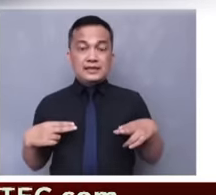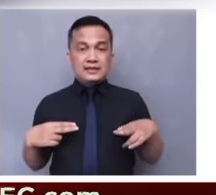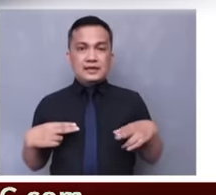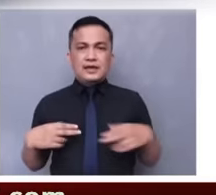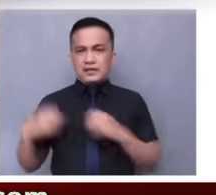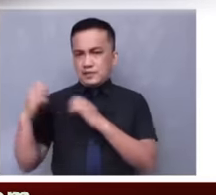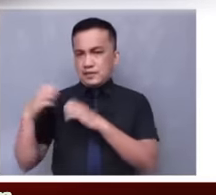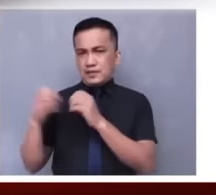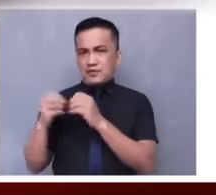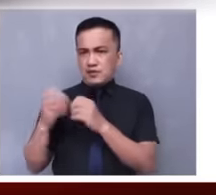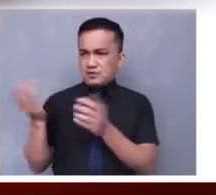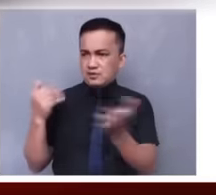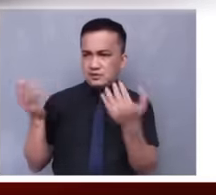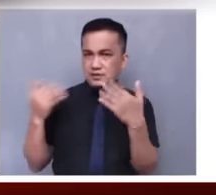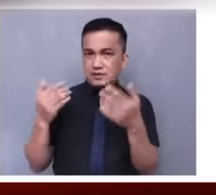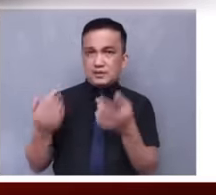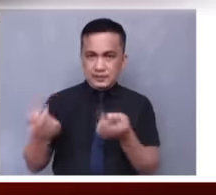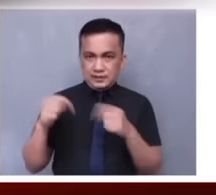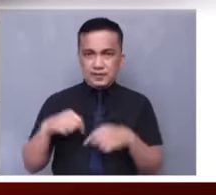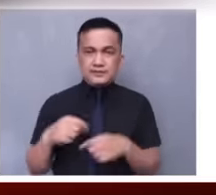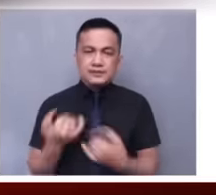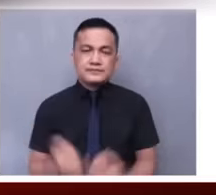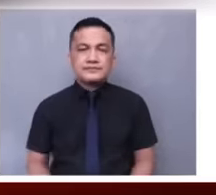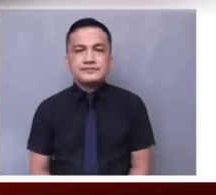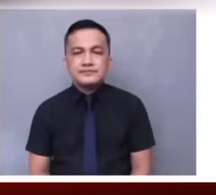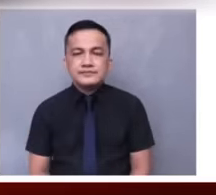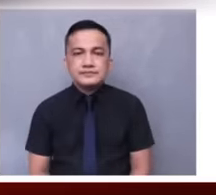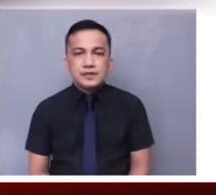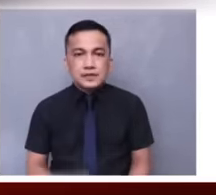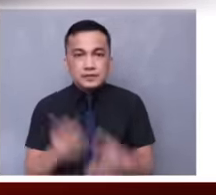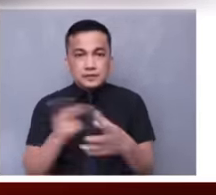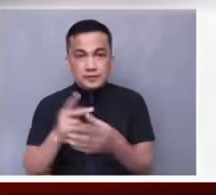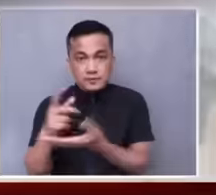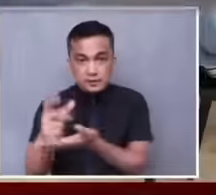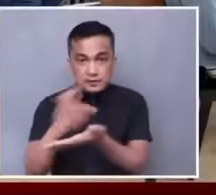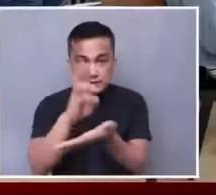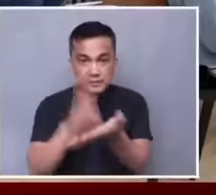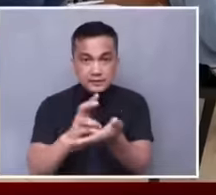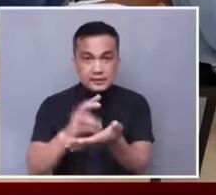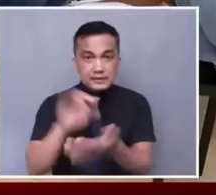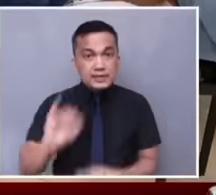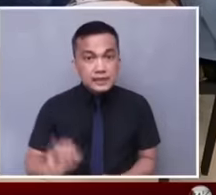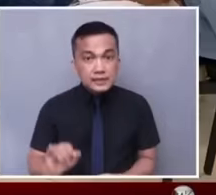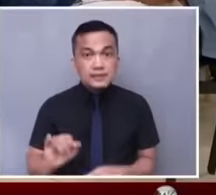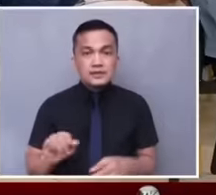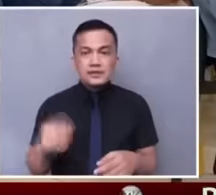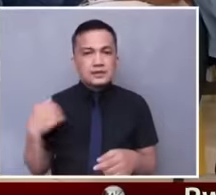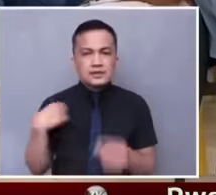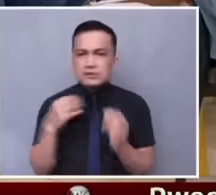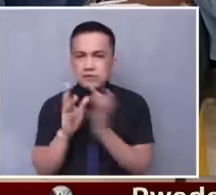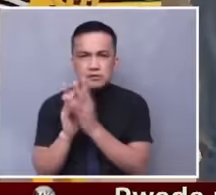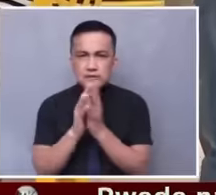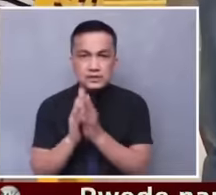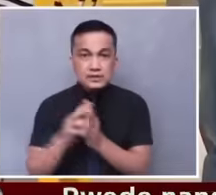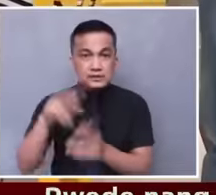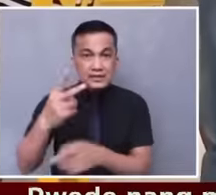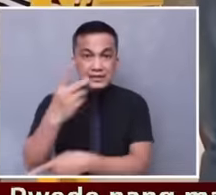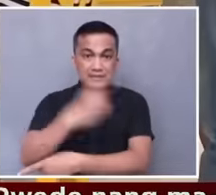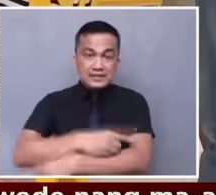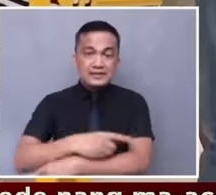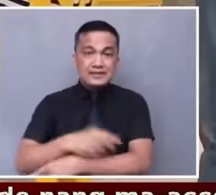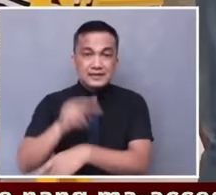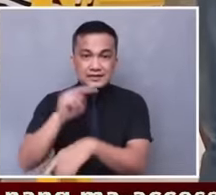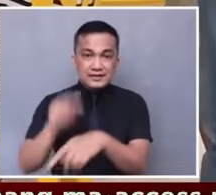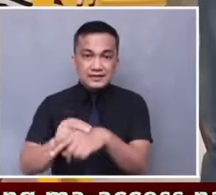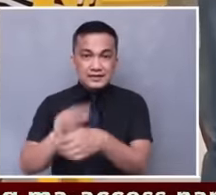be coming today. Sa mga pangunahing vaccination sites sa Iligan City, hindi nasiksikan sa pangalawang araw ng National COVID